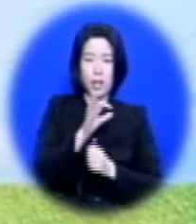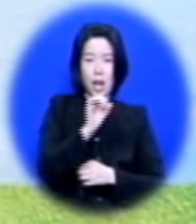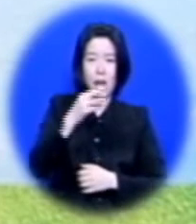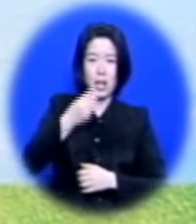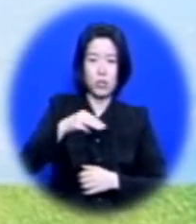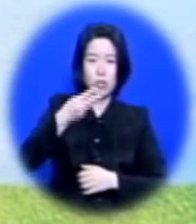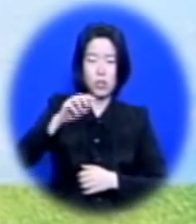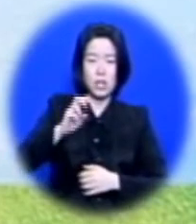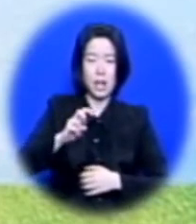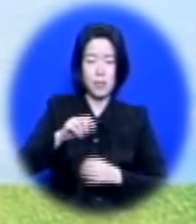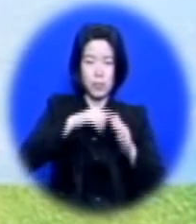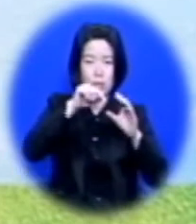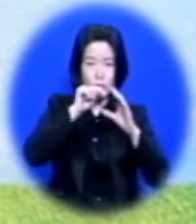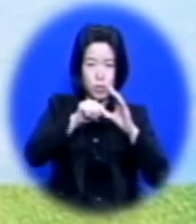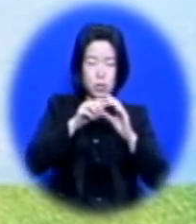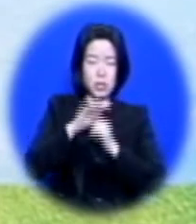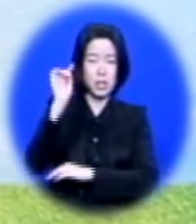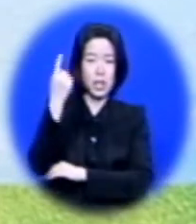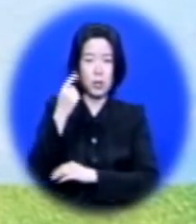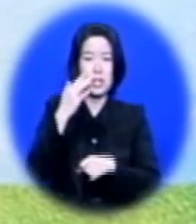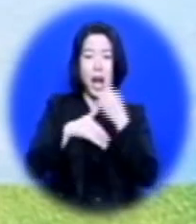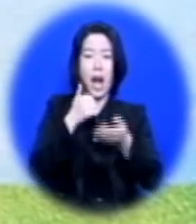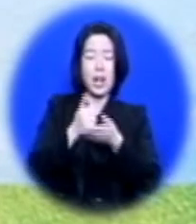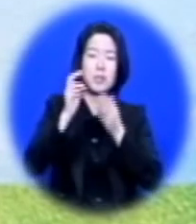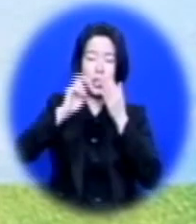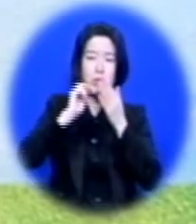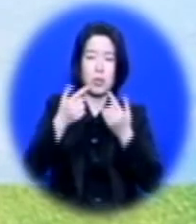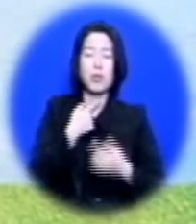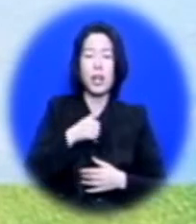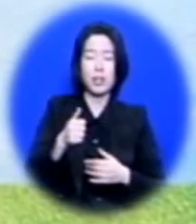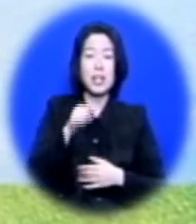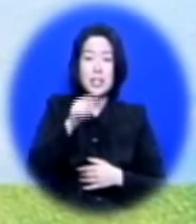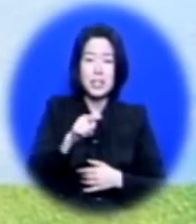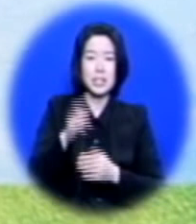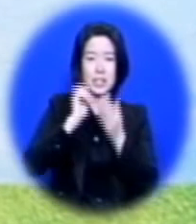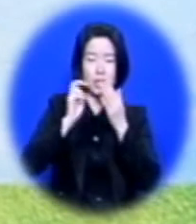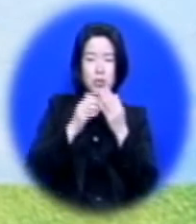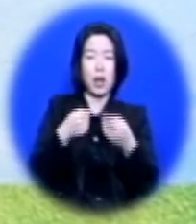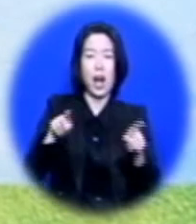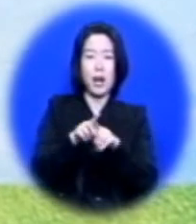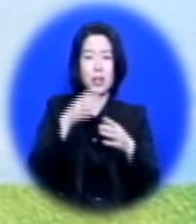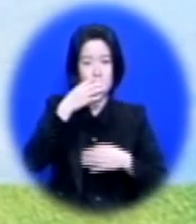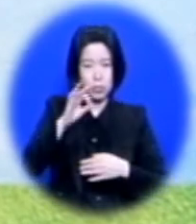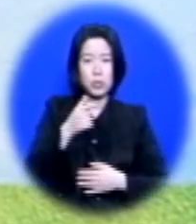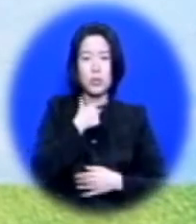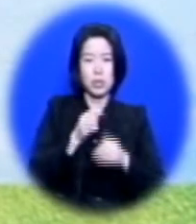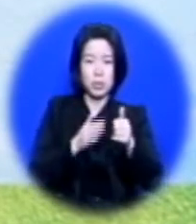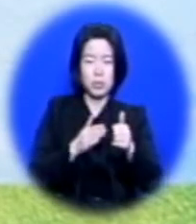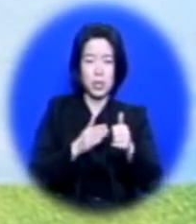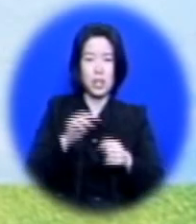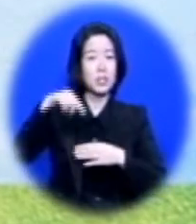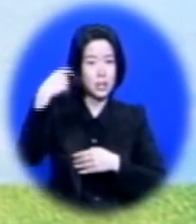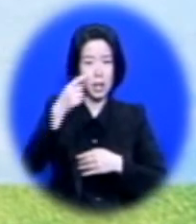속에서 다윗이 그렇게 하나님을 찬송 햇던 그 찬송을 우리도 한번 같이 불러 봅시다 그리고